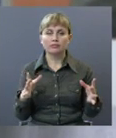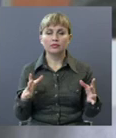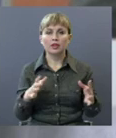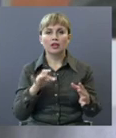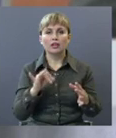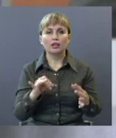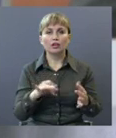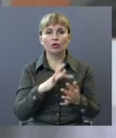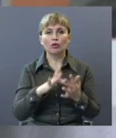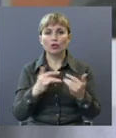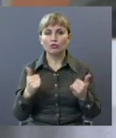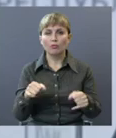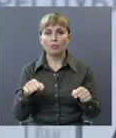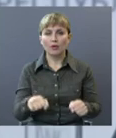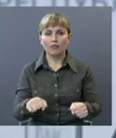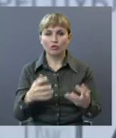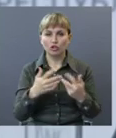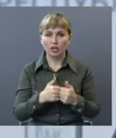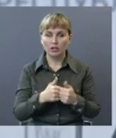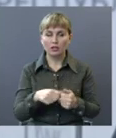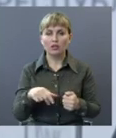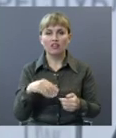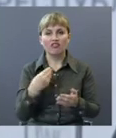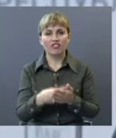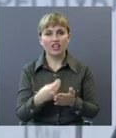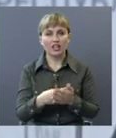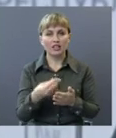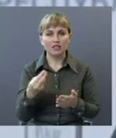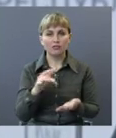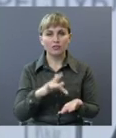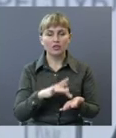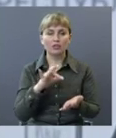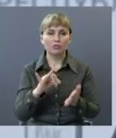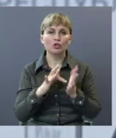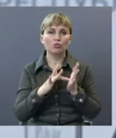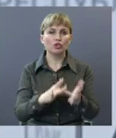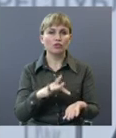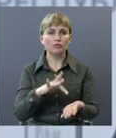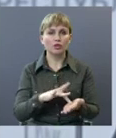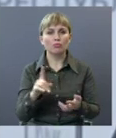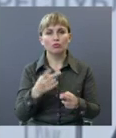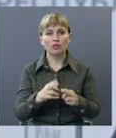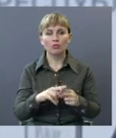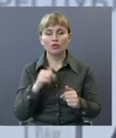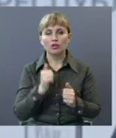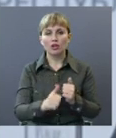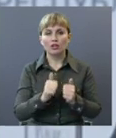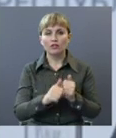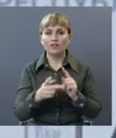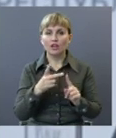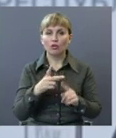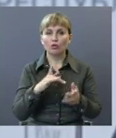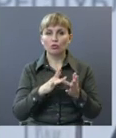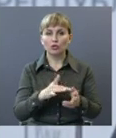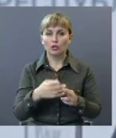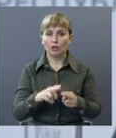сегодня по праву считается финансовым центром. Ну и, наверное, туристическим центром, потому что каждый второй турист, который